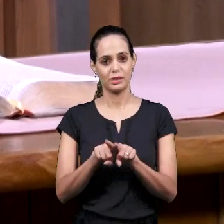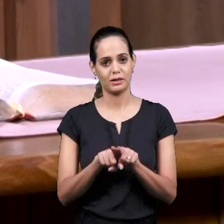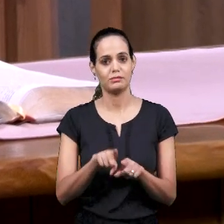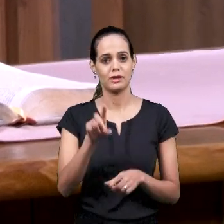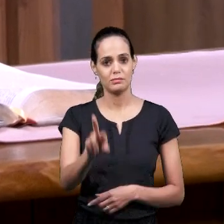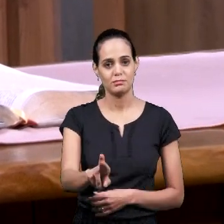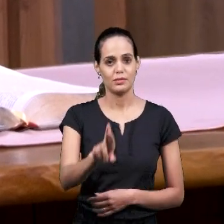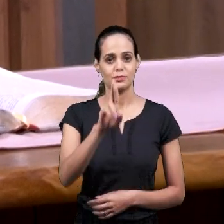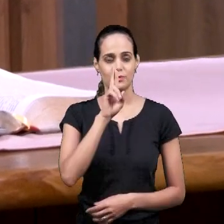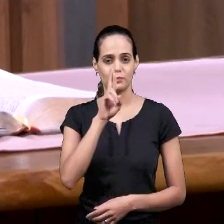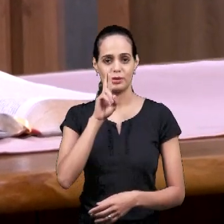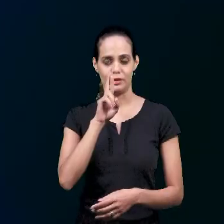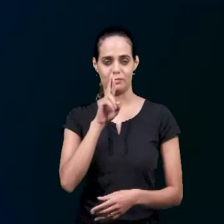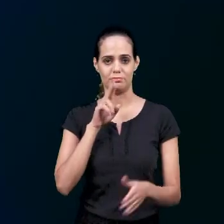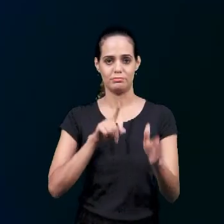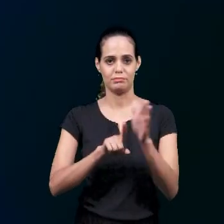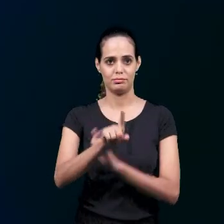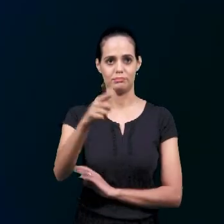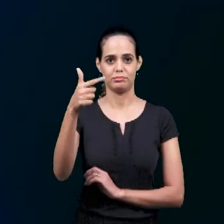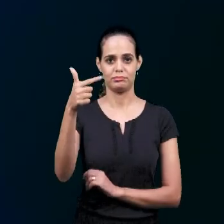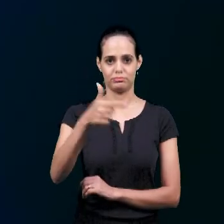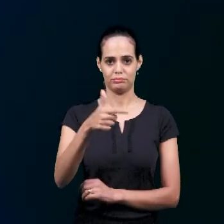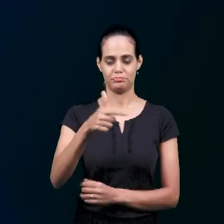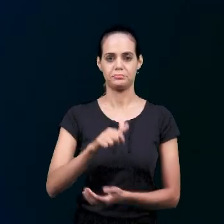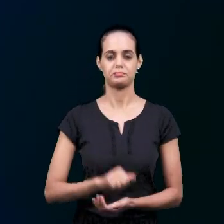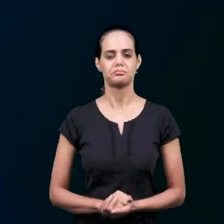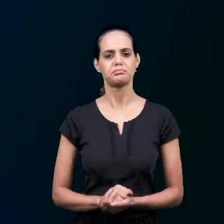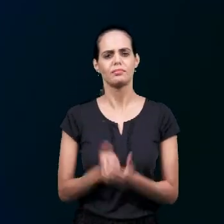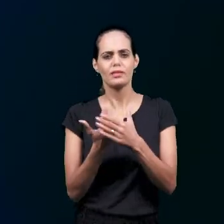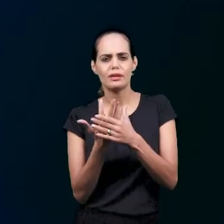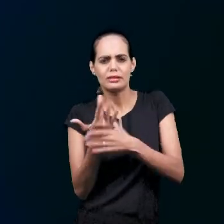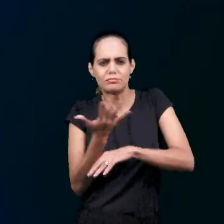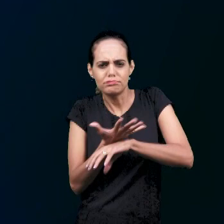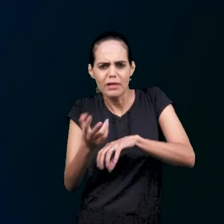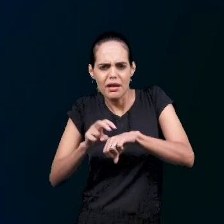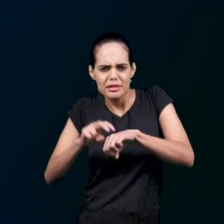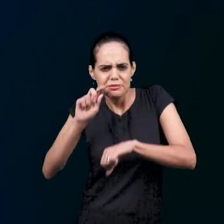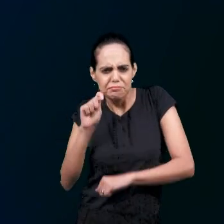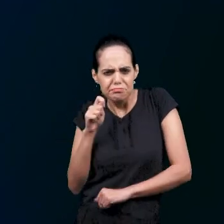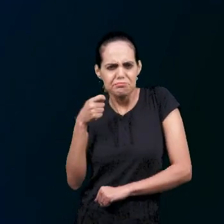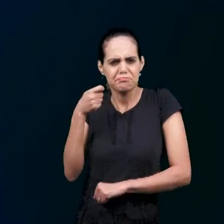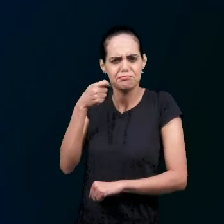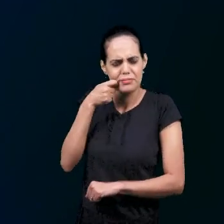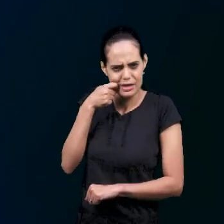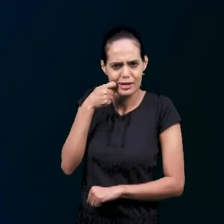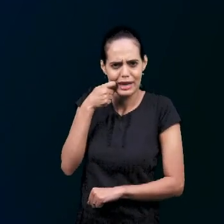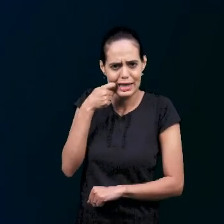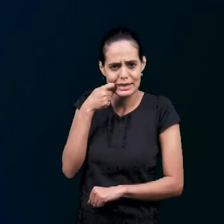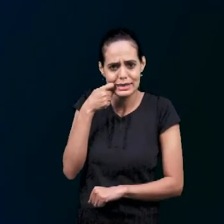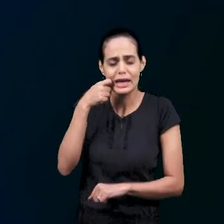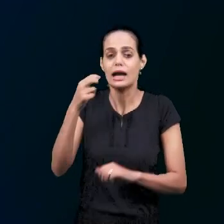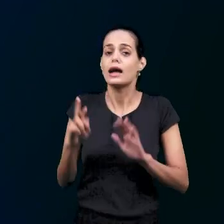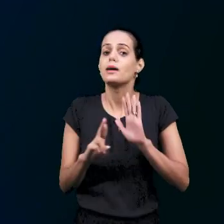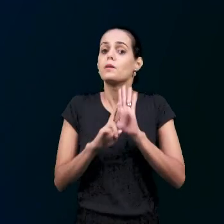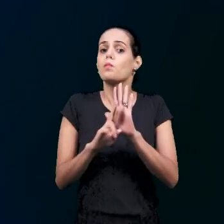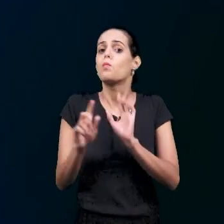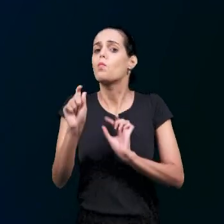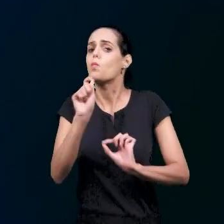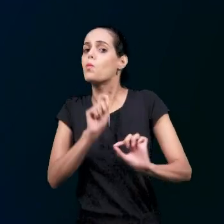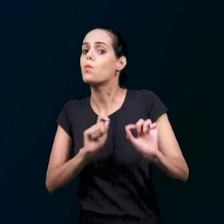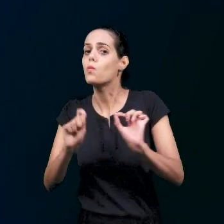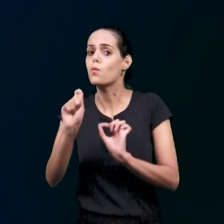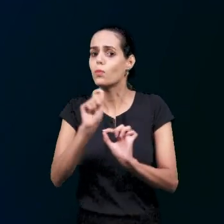va aussi apporter une réponse à la deuxième question. Les herbes amères servaient pour que